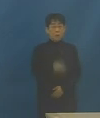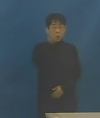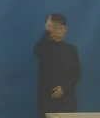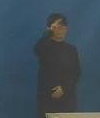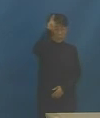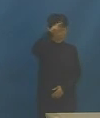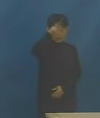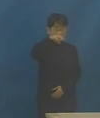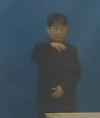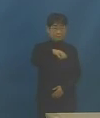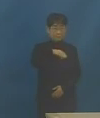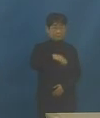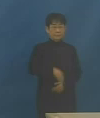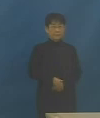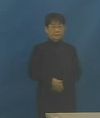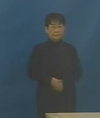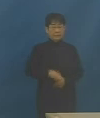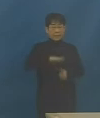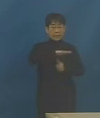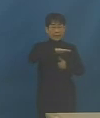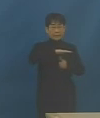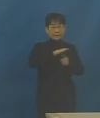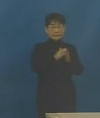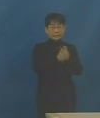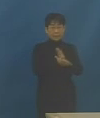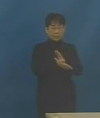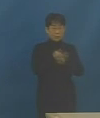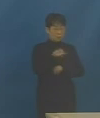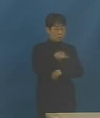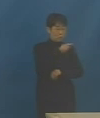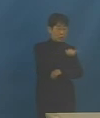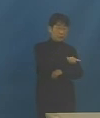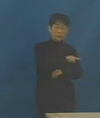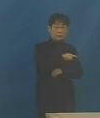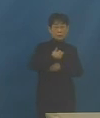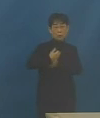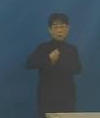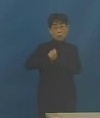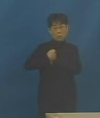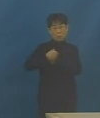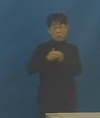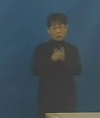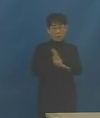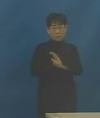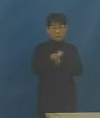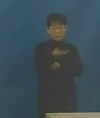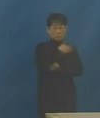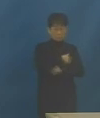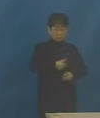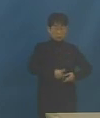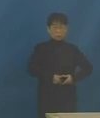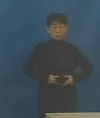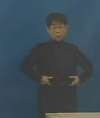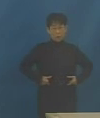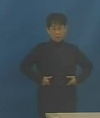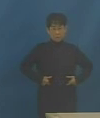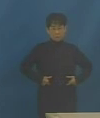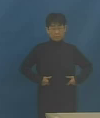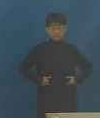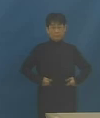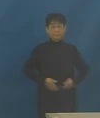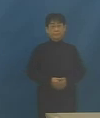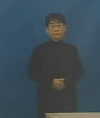ですとかあるいは愛知県まあお互いの標語も上がってきましたし福岡もそうですし